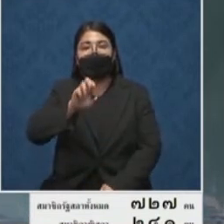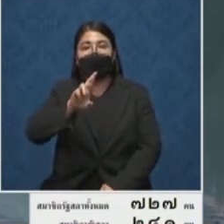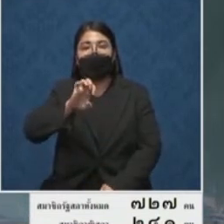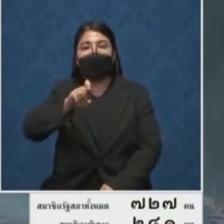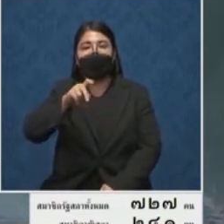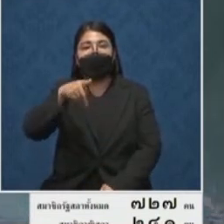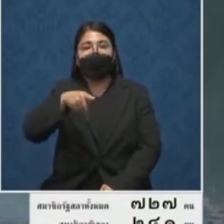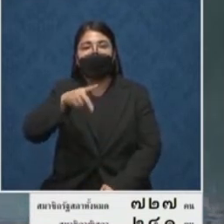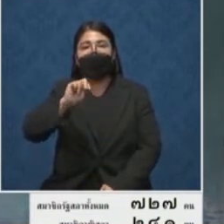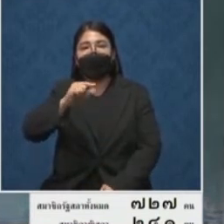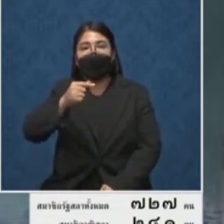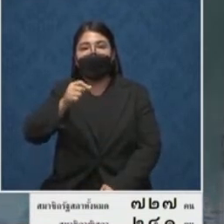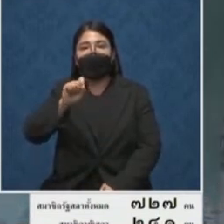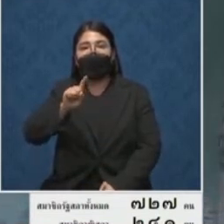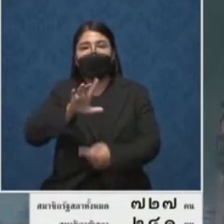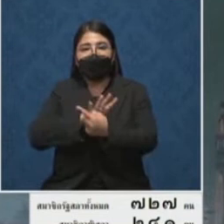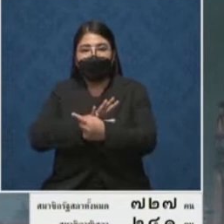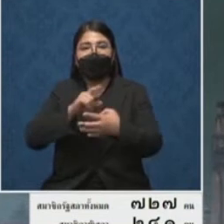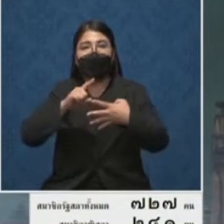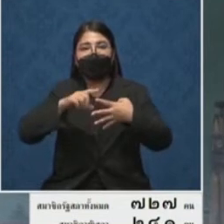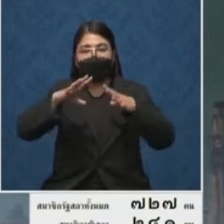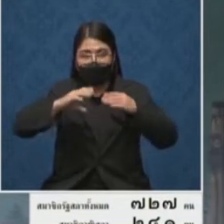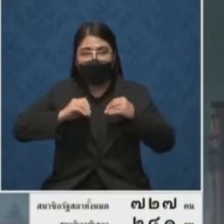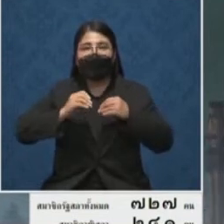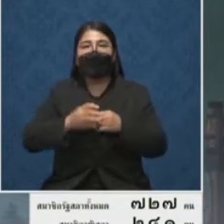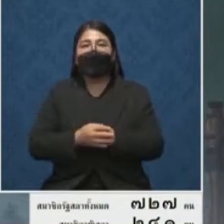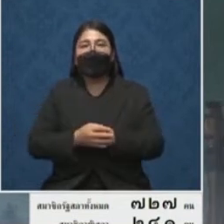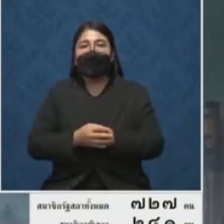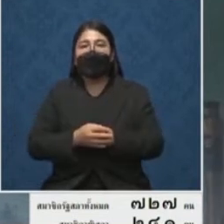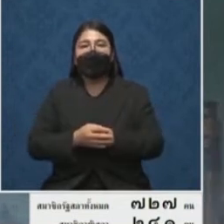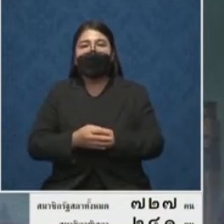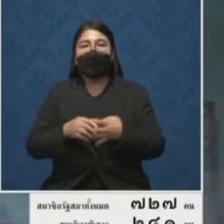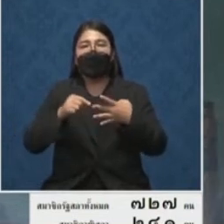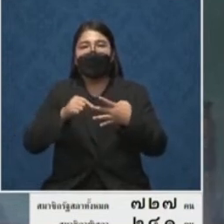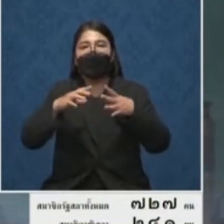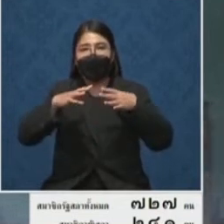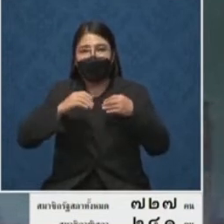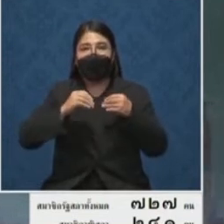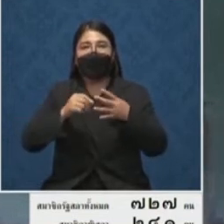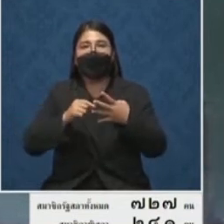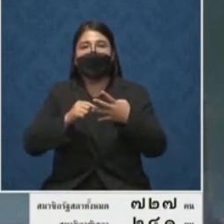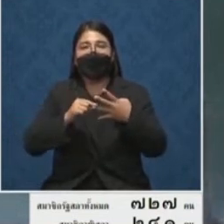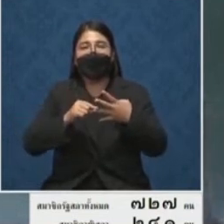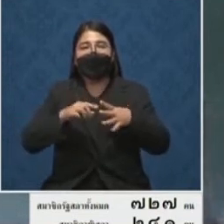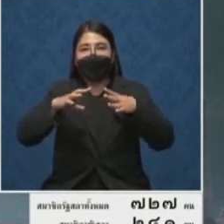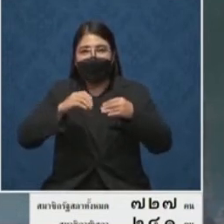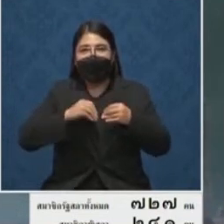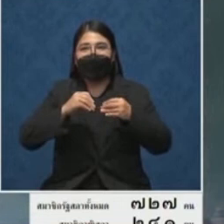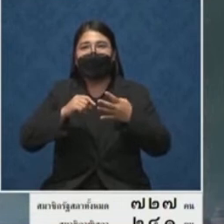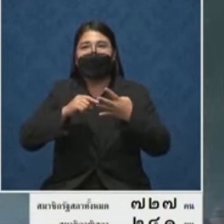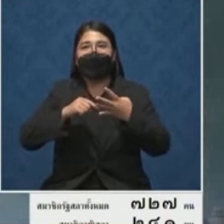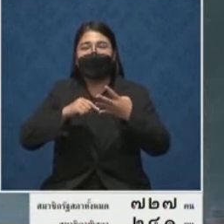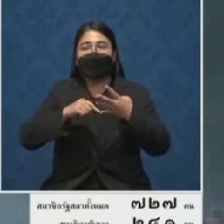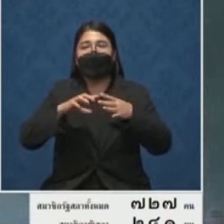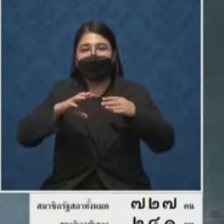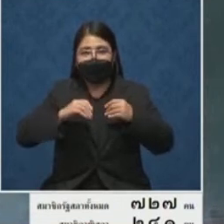สกุลเกียรติ 1รับหลักการ2รับหลักการ3รับหลักการ